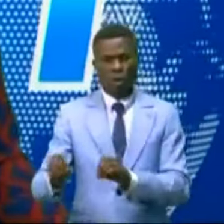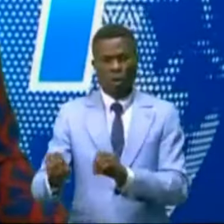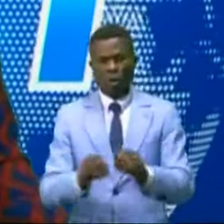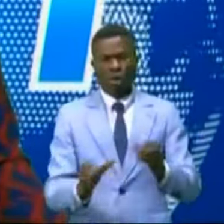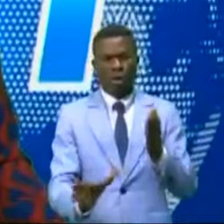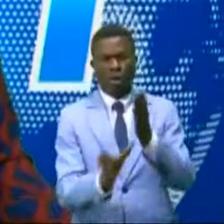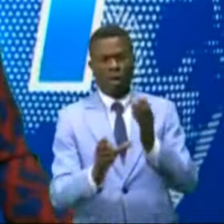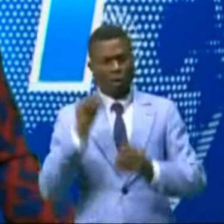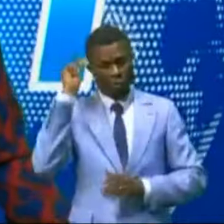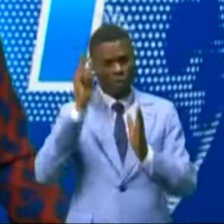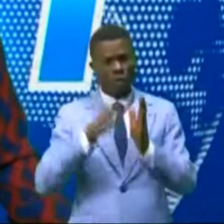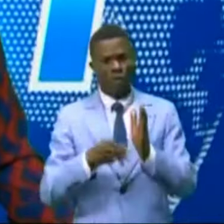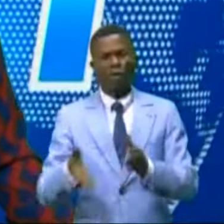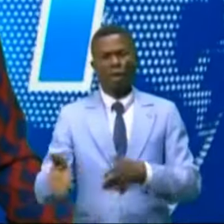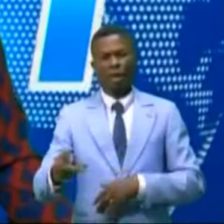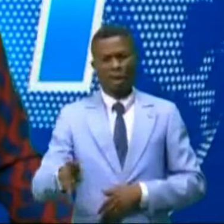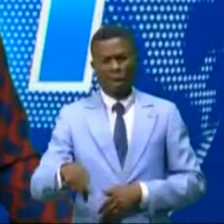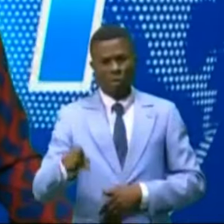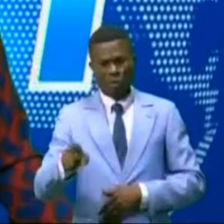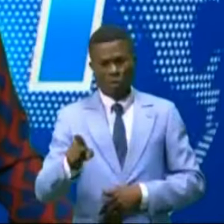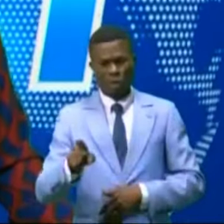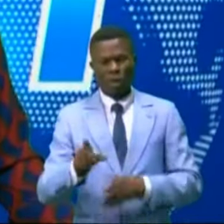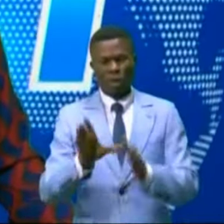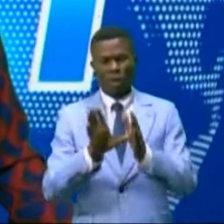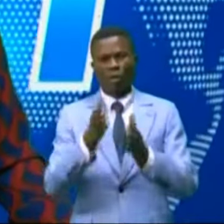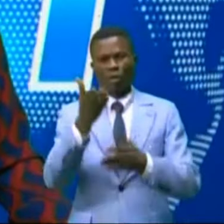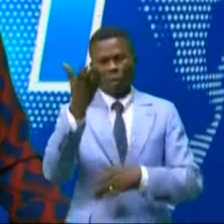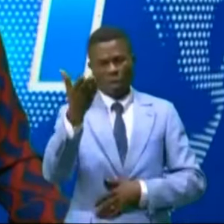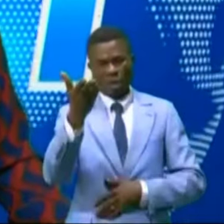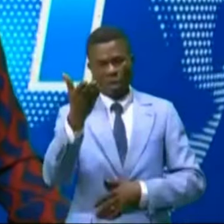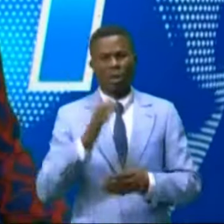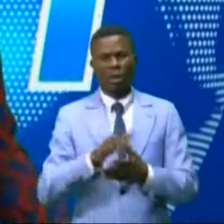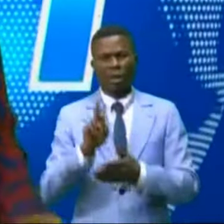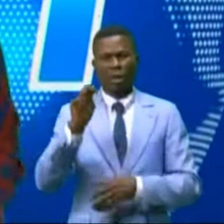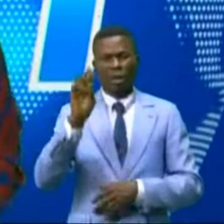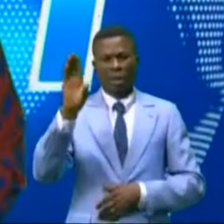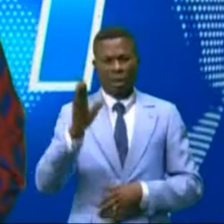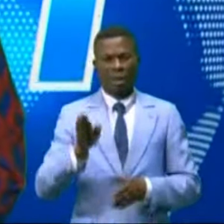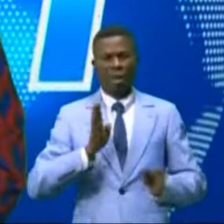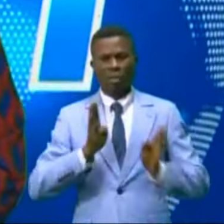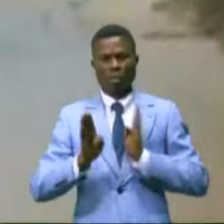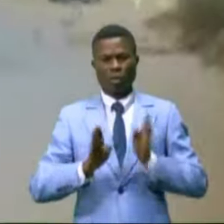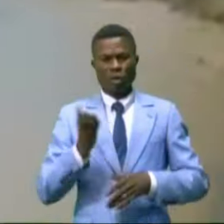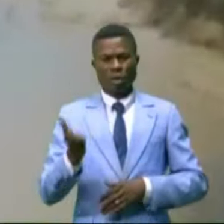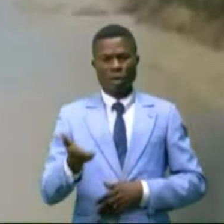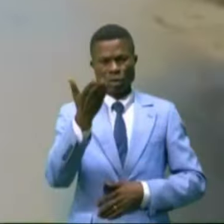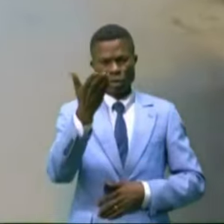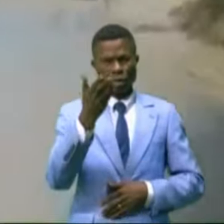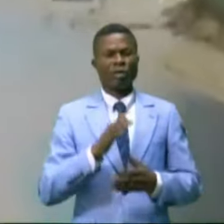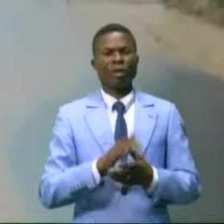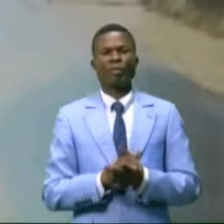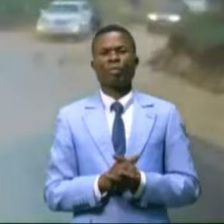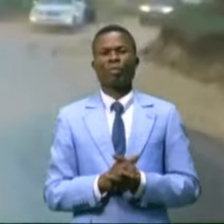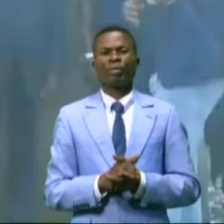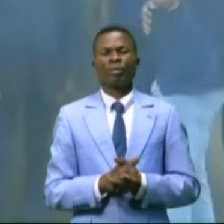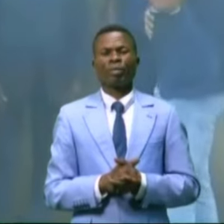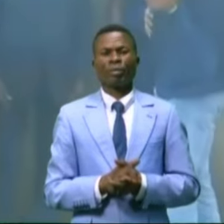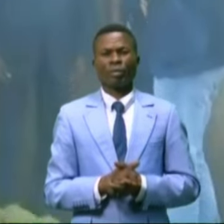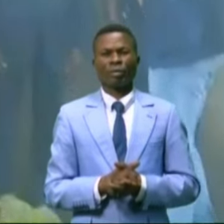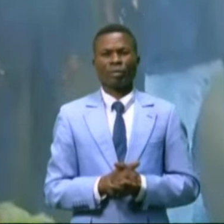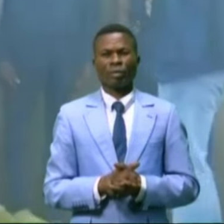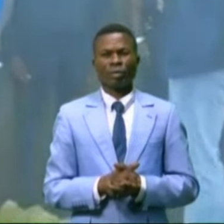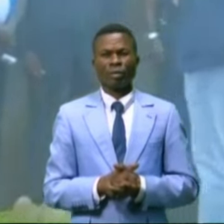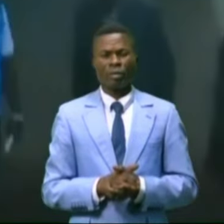vice-gouverneurs des provinces un reportage de Junior sémanie de la RTNC bouia c'est sous une pluie battante